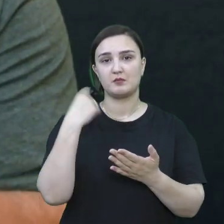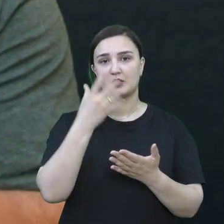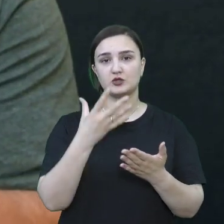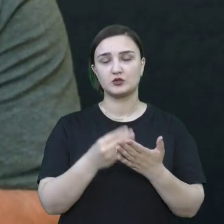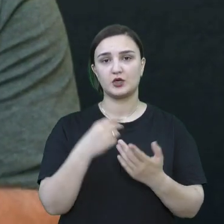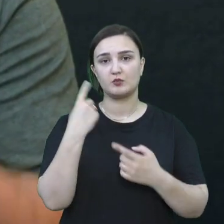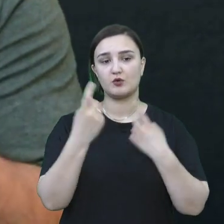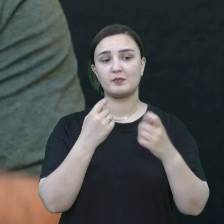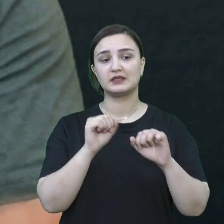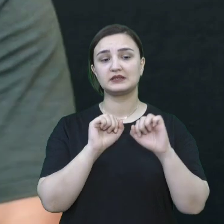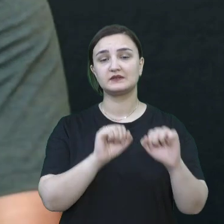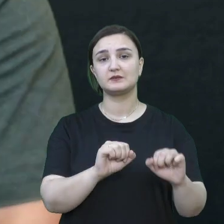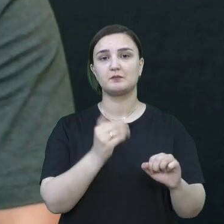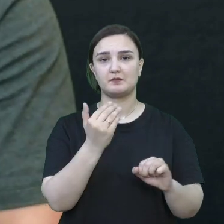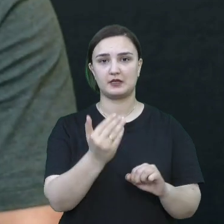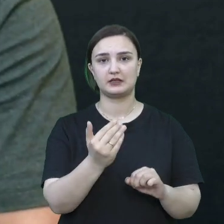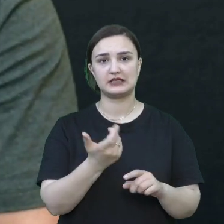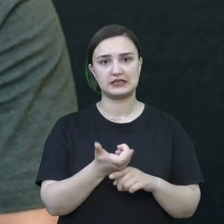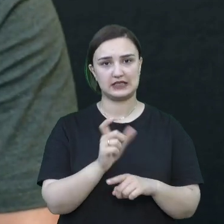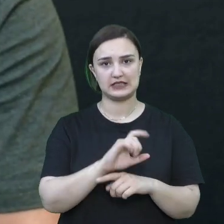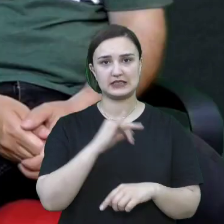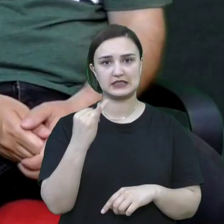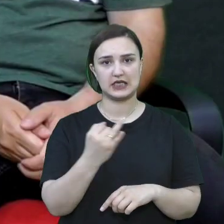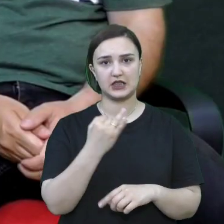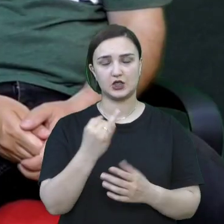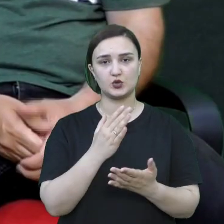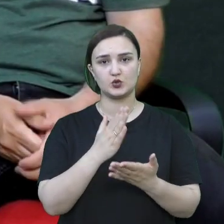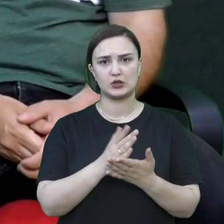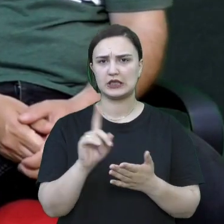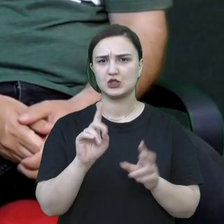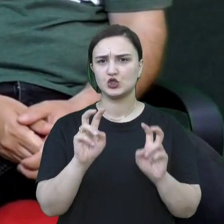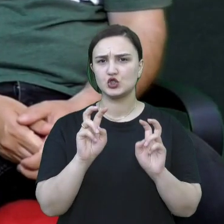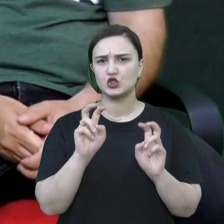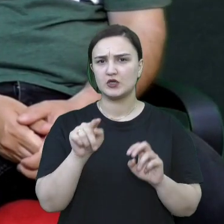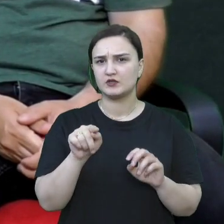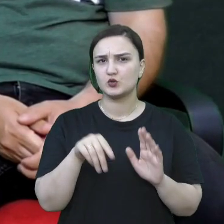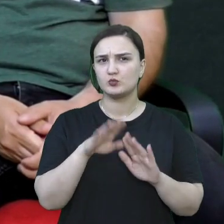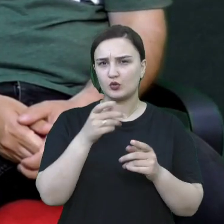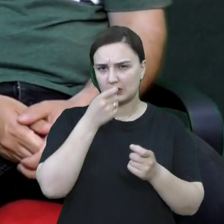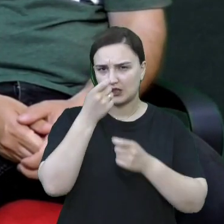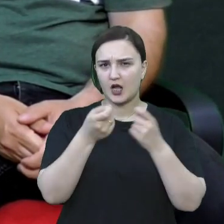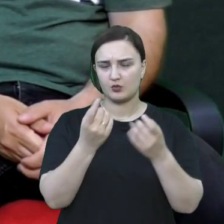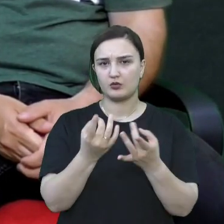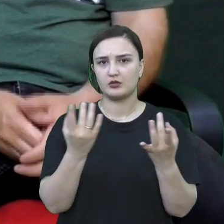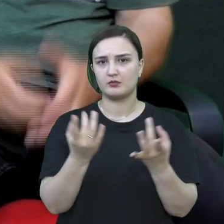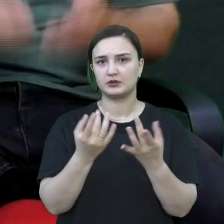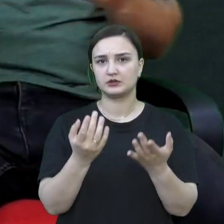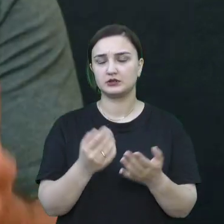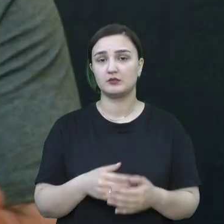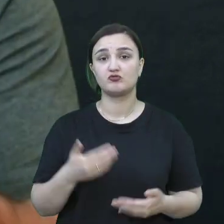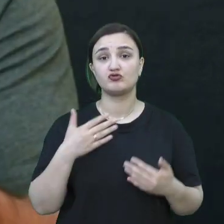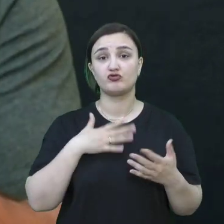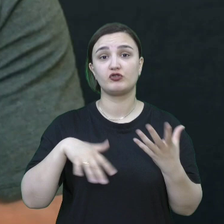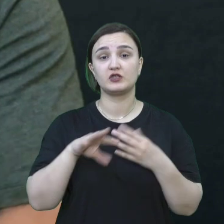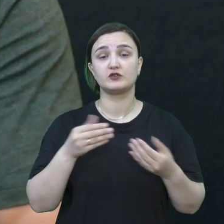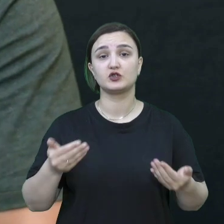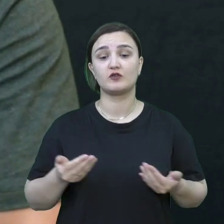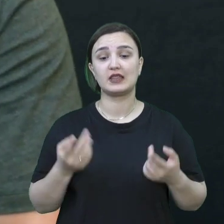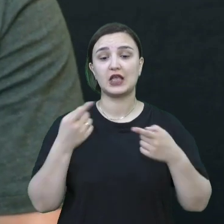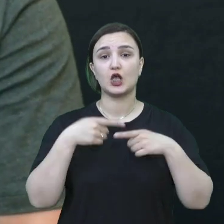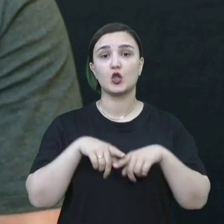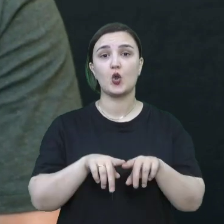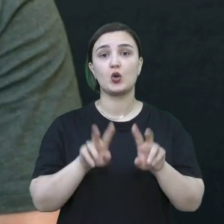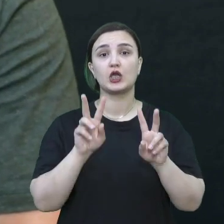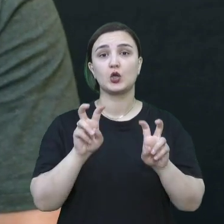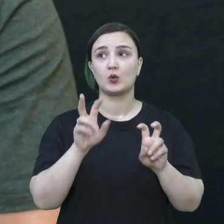პერსონალური მონაცემები და მათი დაცვა. ძალიან საინტერესოა და რას გულისხმობს ეს უფრო დეტალურად რო აგვიხსნა. ჩვენ ვცხოვრობთ ტექნოლოგიურ